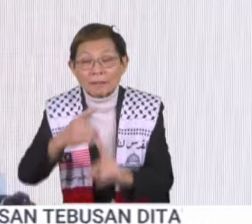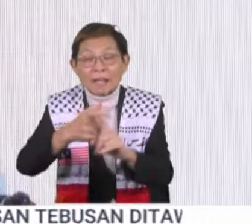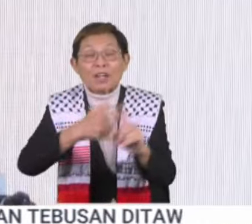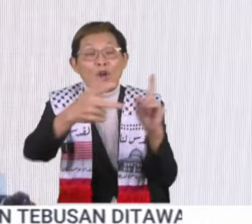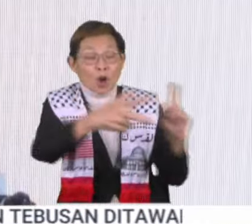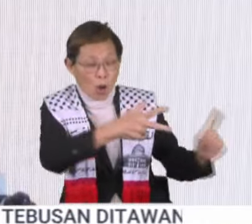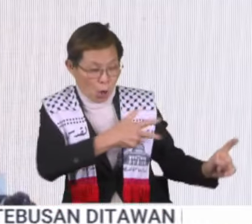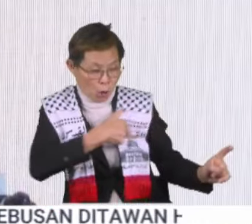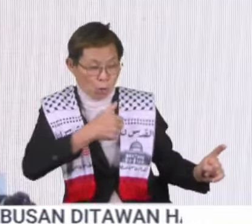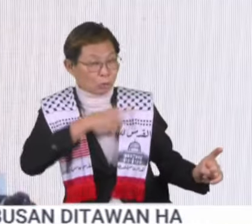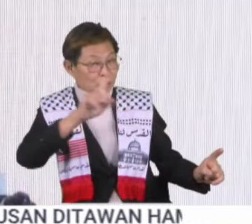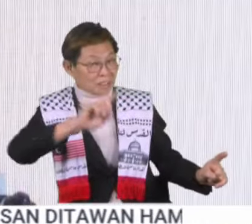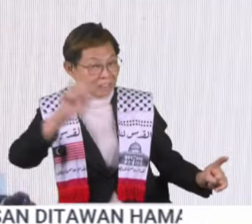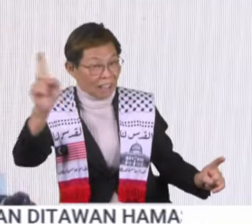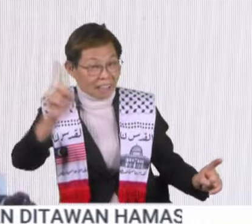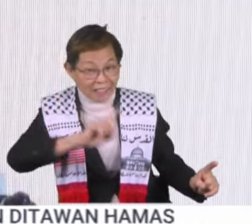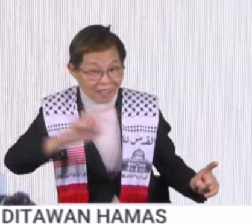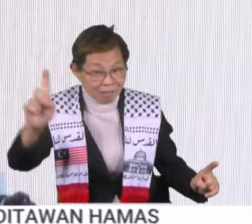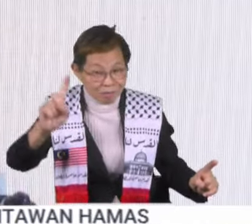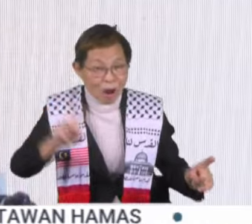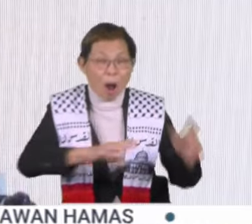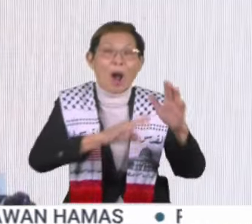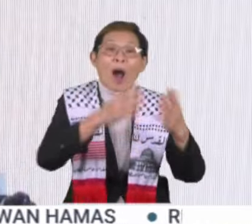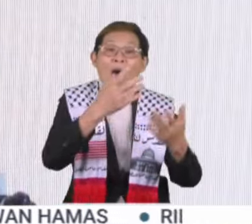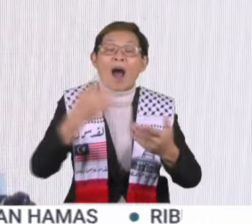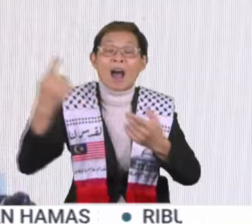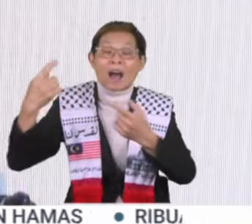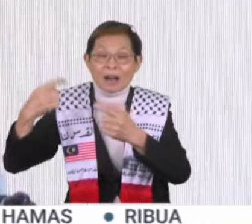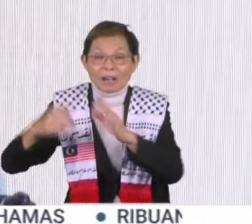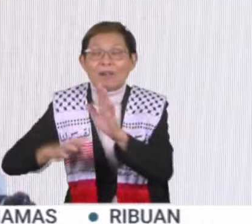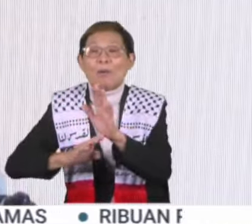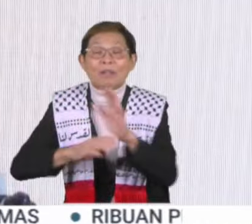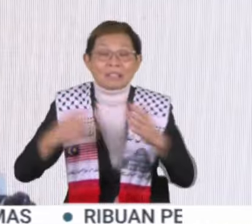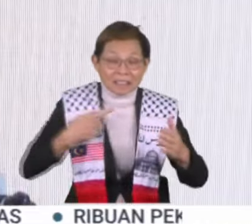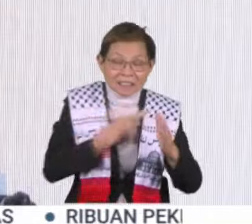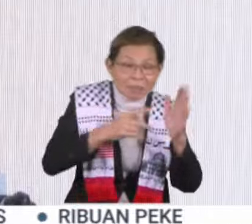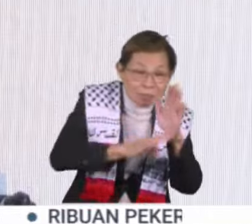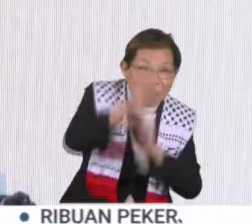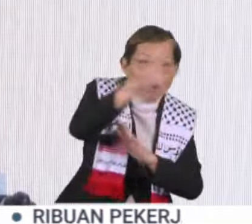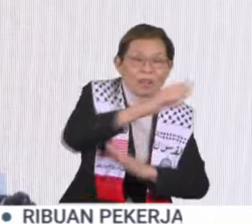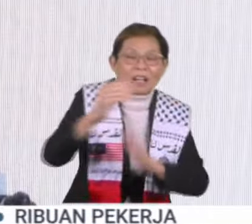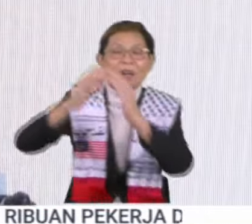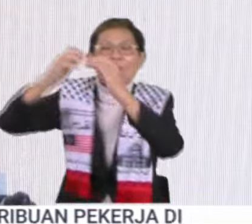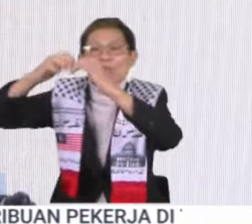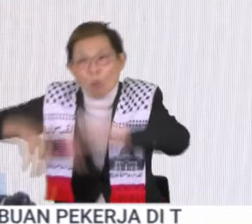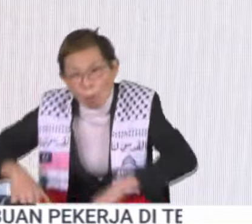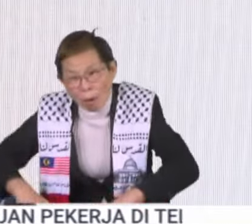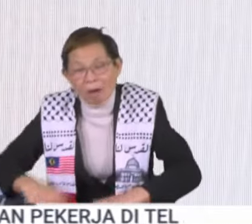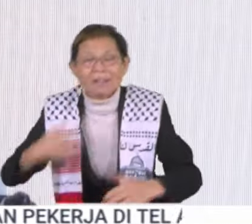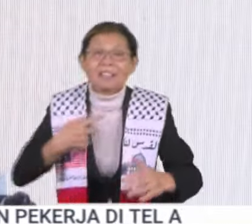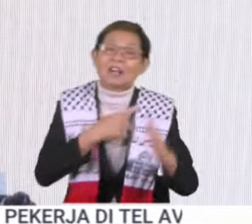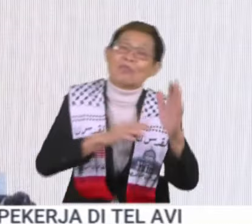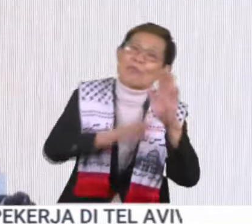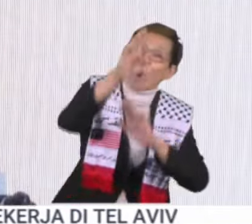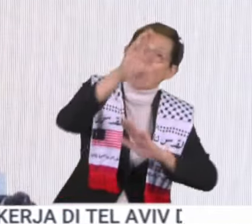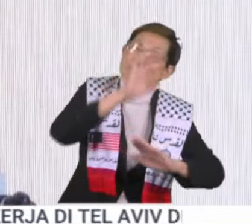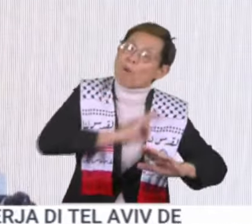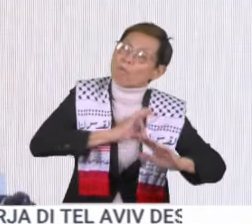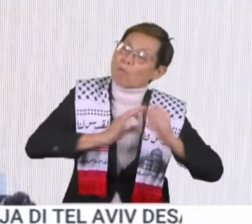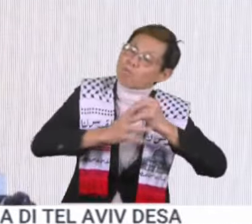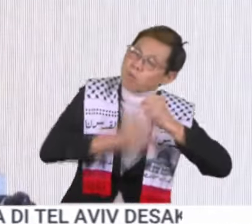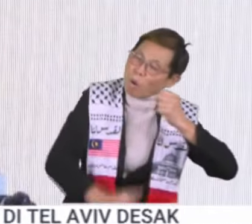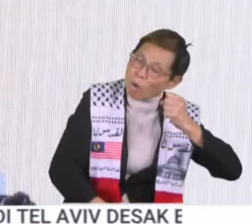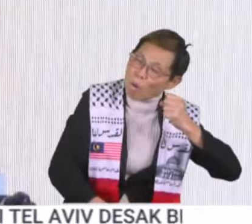kata dia, janganlah sambil membangun kita robohkan. Kita bangunkan gedung, kita catat